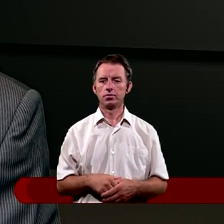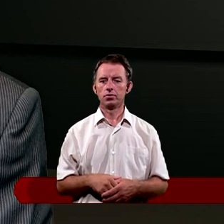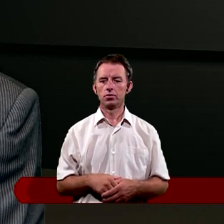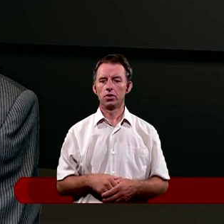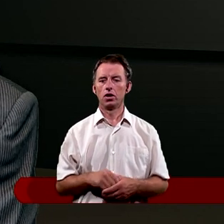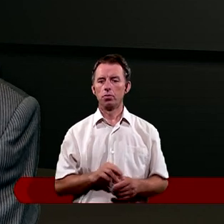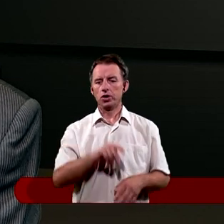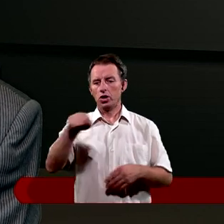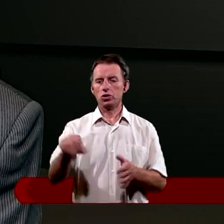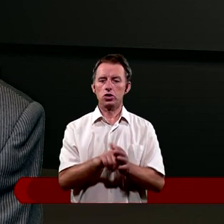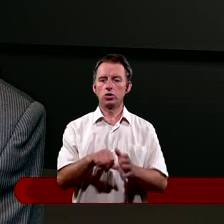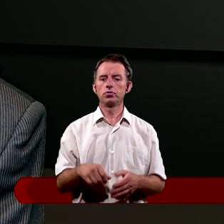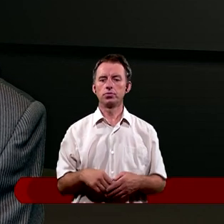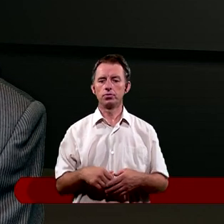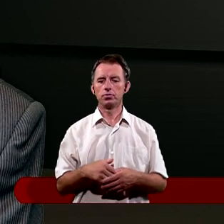Przechodząc do